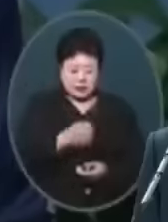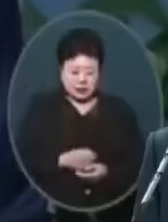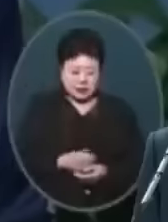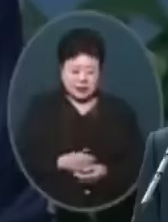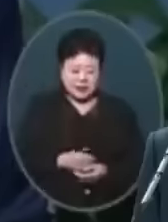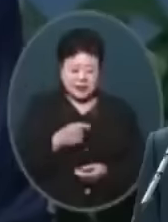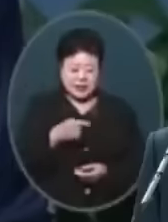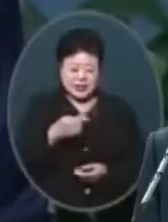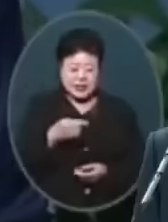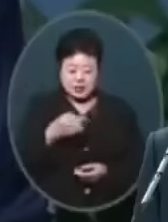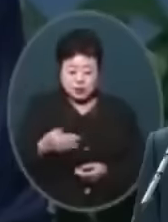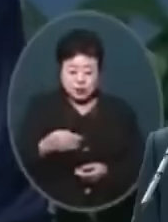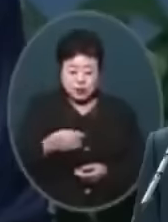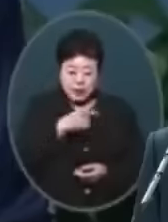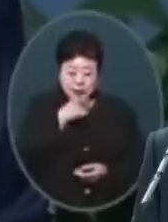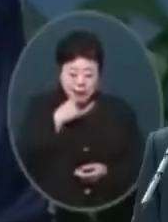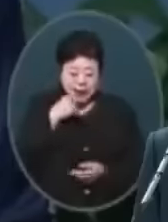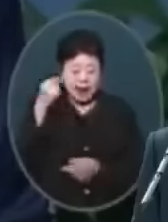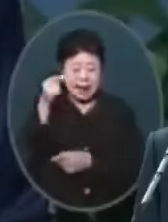자화상을